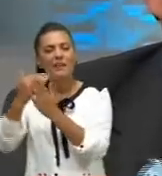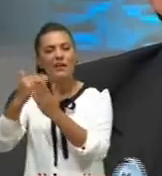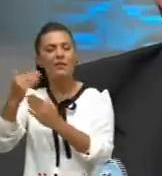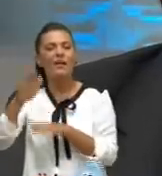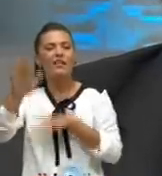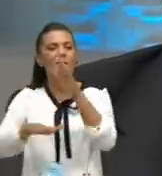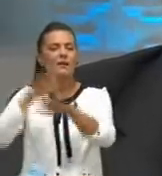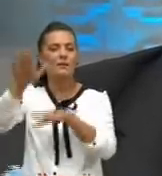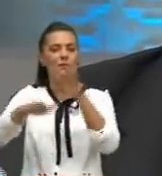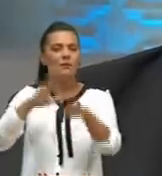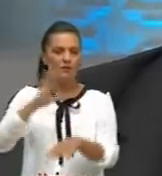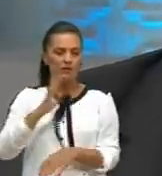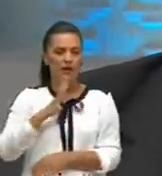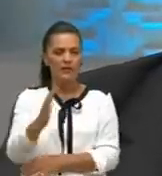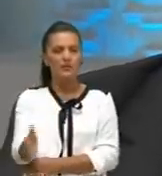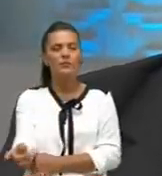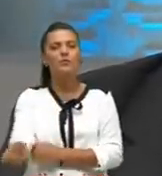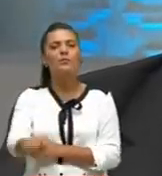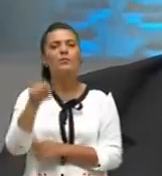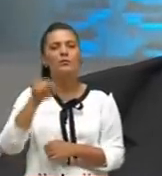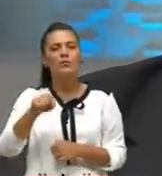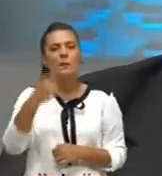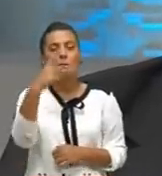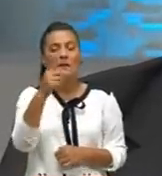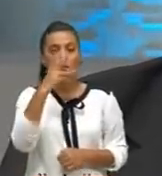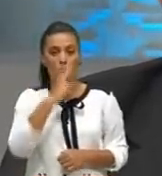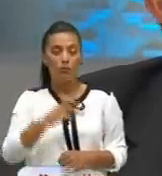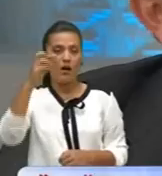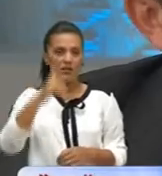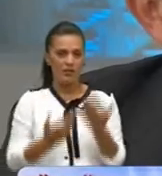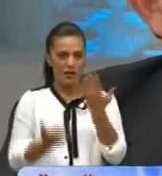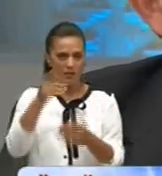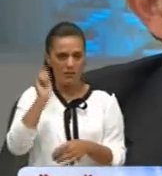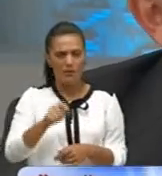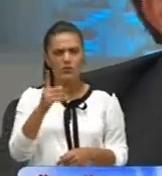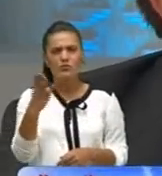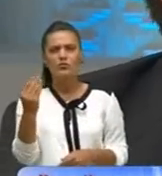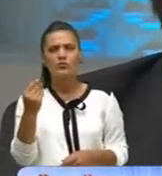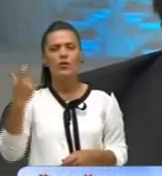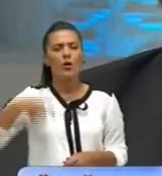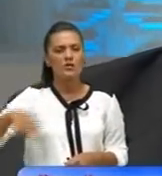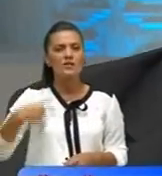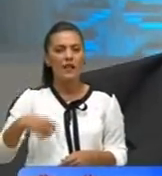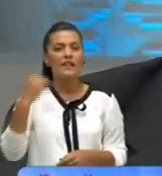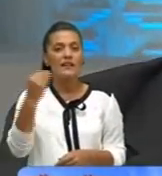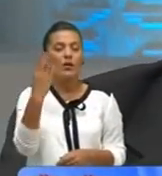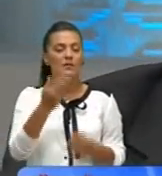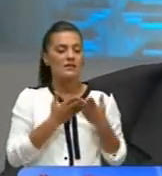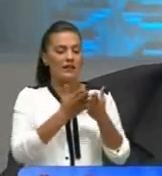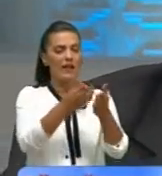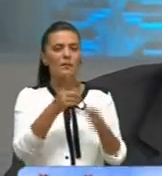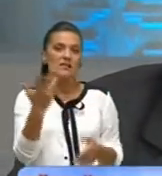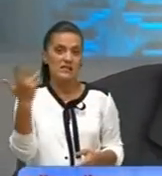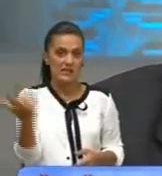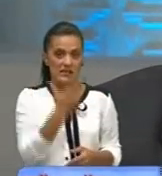bu etaplarımız var. Burada 1000 puan üzerinden değerlendiriliyor toplamında. Yani çok farklı sorumlarda özelliğinin iyi olması gerekiyor teknenin.